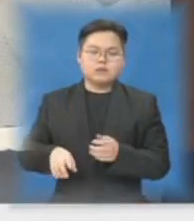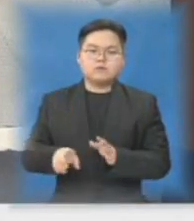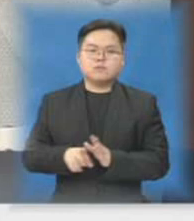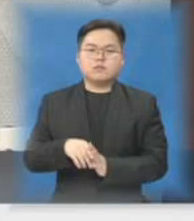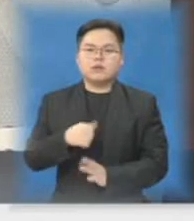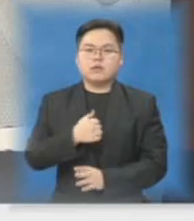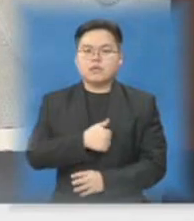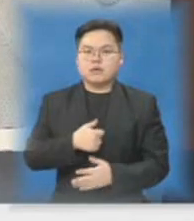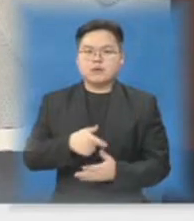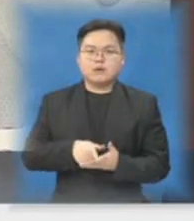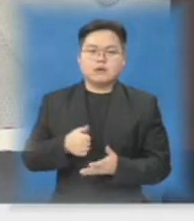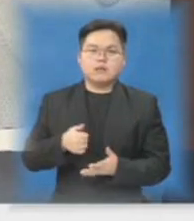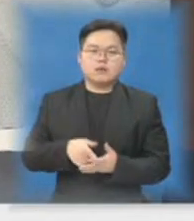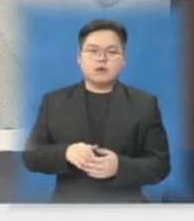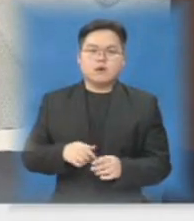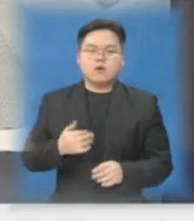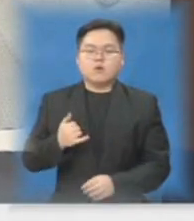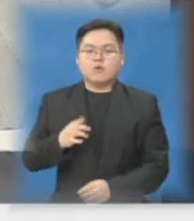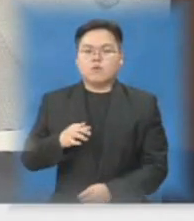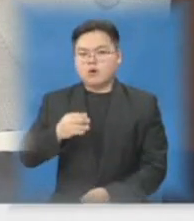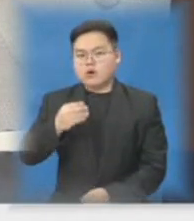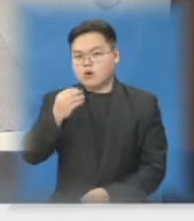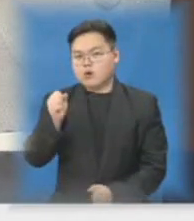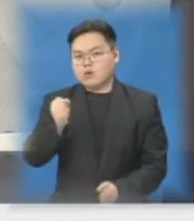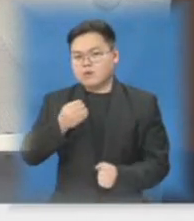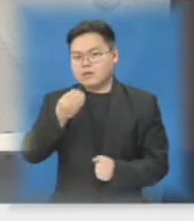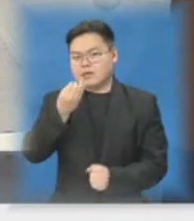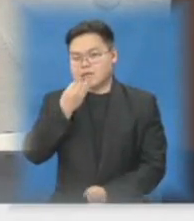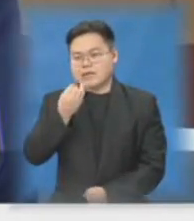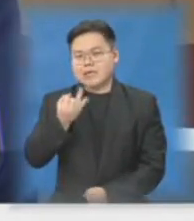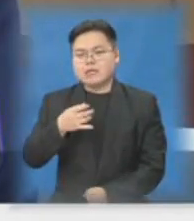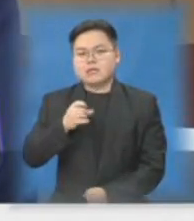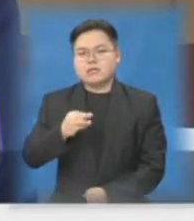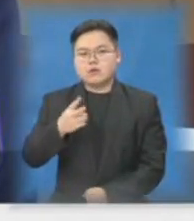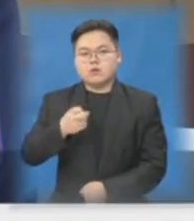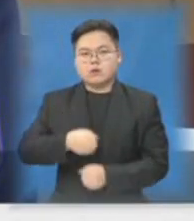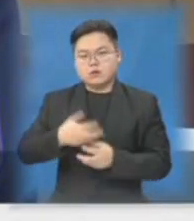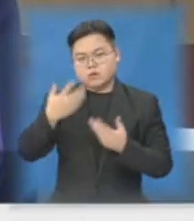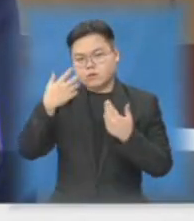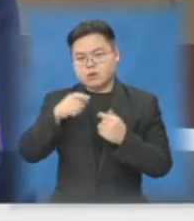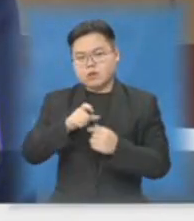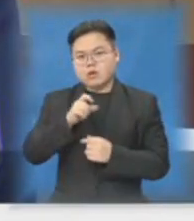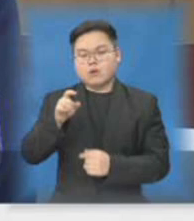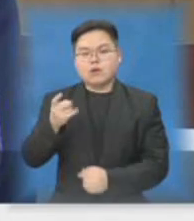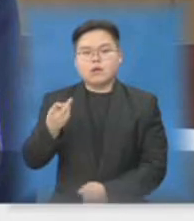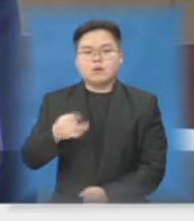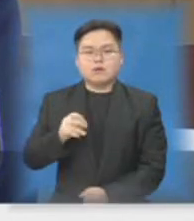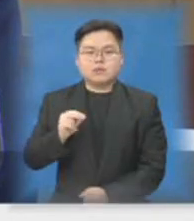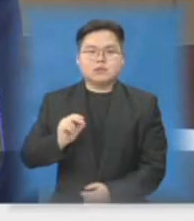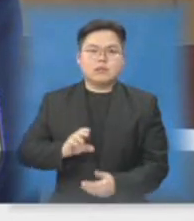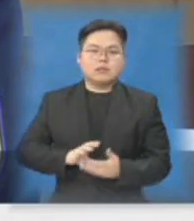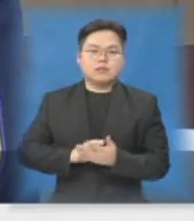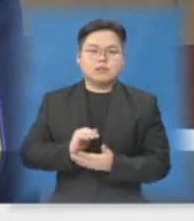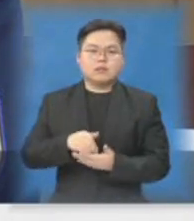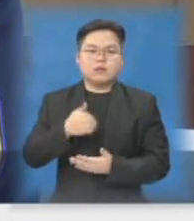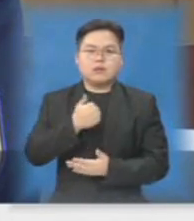хангах хэрэгтэй. Мөн нийслэлд өвлийн идэш арга хэмжээг зохион байгуулахдаа эрүүл ахуйн чанар стандартын шаардлага